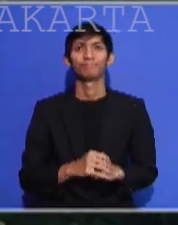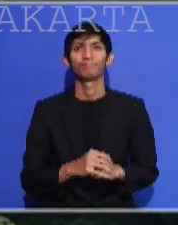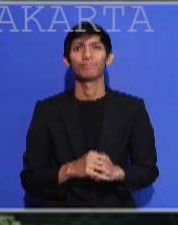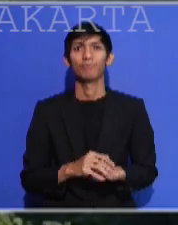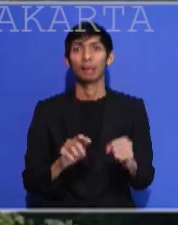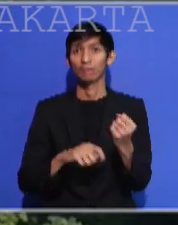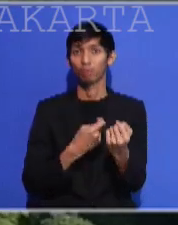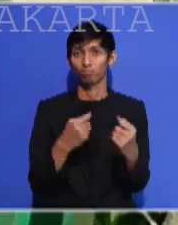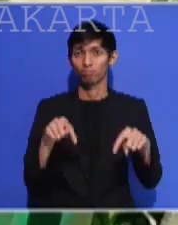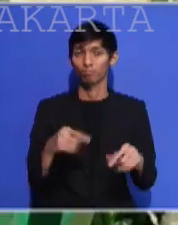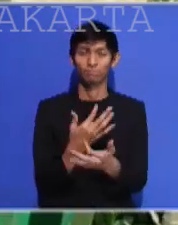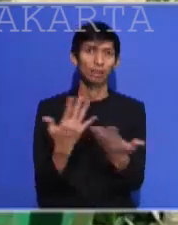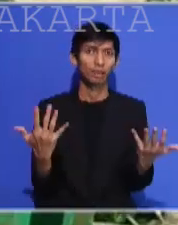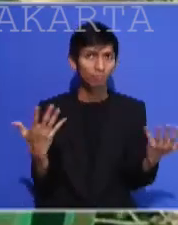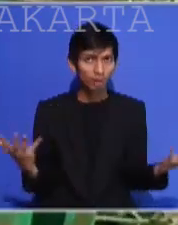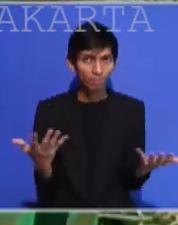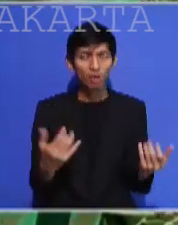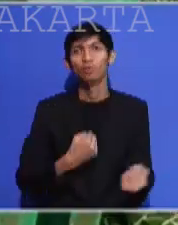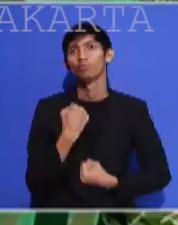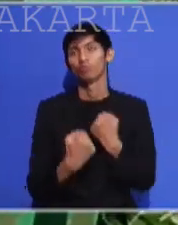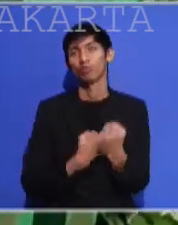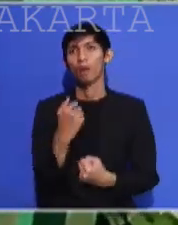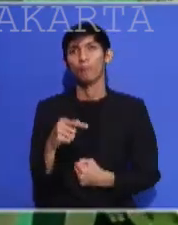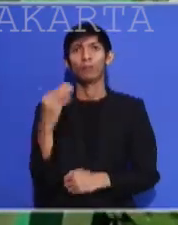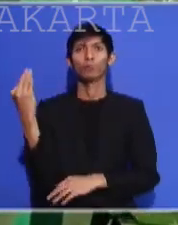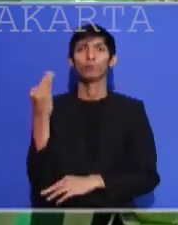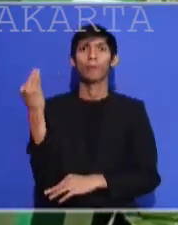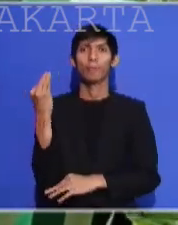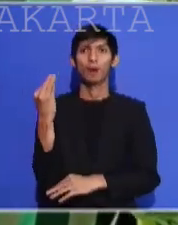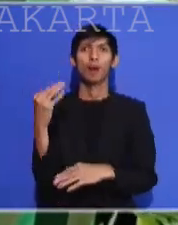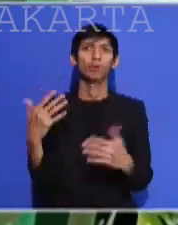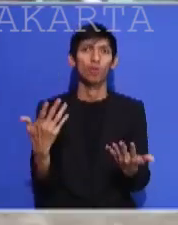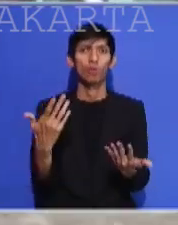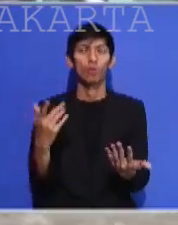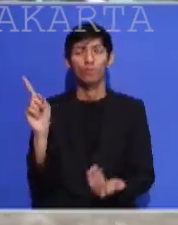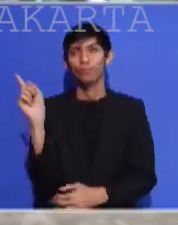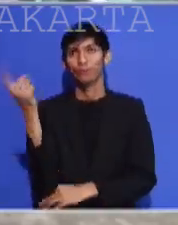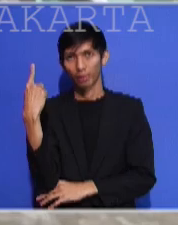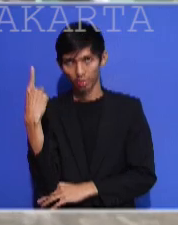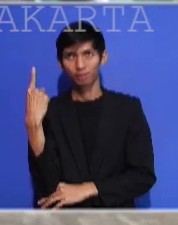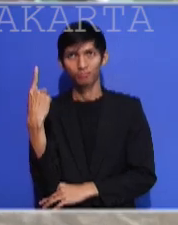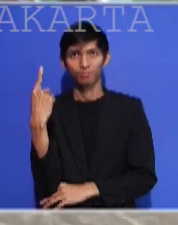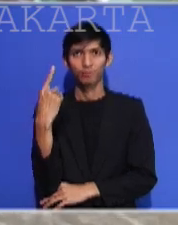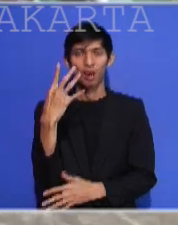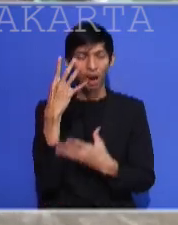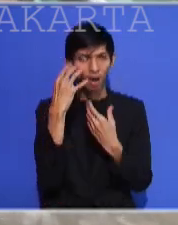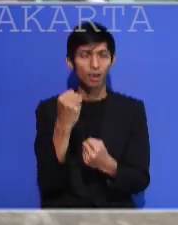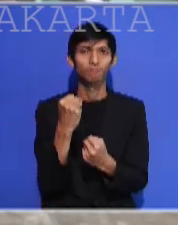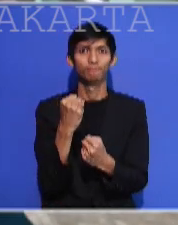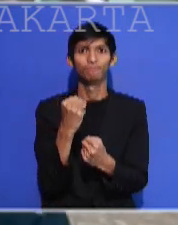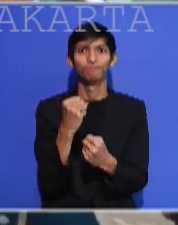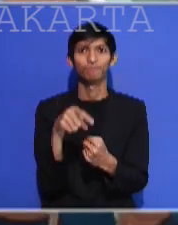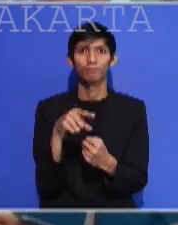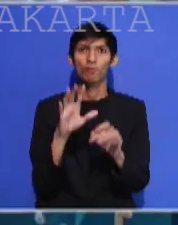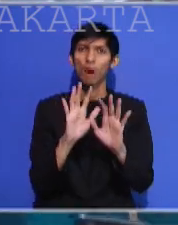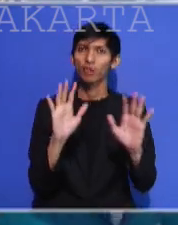warga masyarakat khusus pelaku usaha di sektor parawisata maupun pemerintah setempat hanya bisa berharap adanya dukungan penuh dari